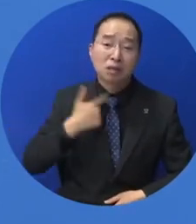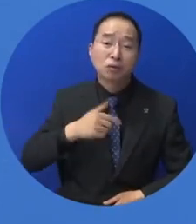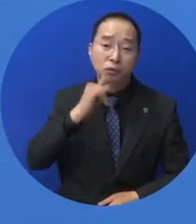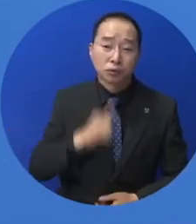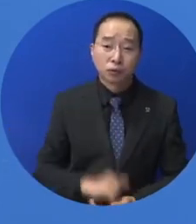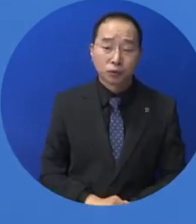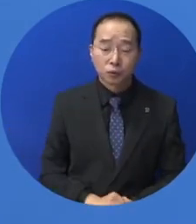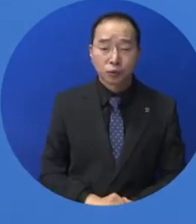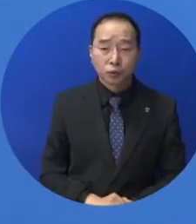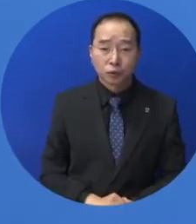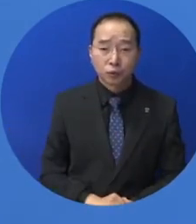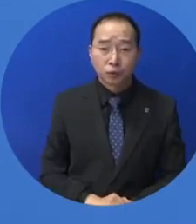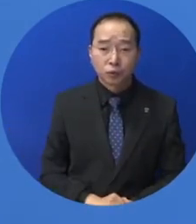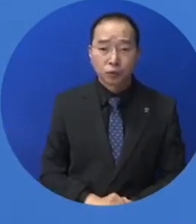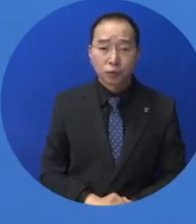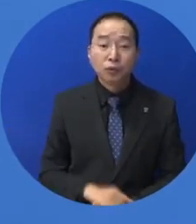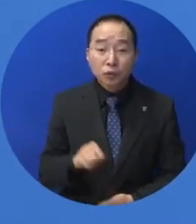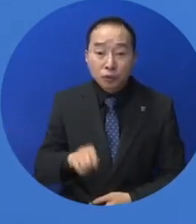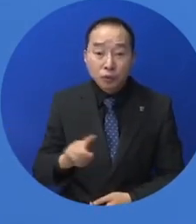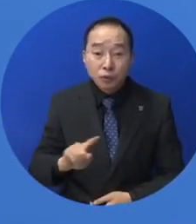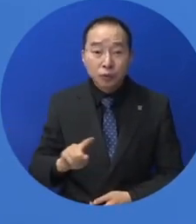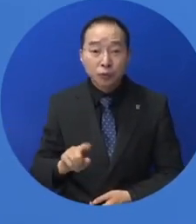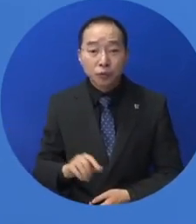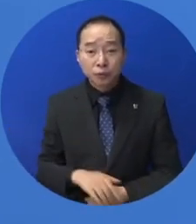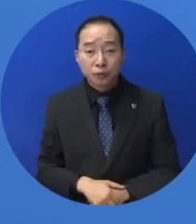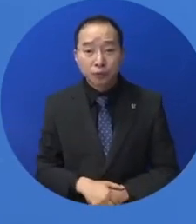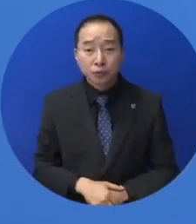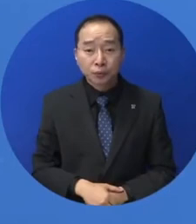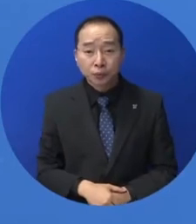있습니다. 그것이 바로